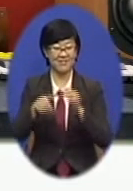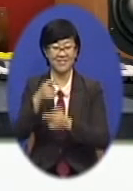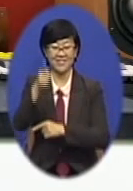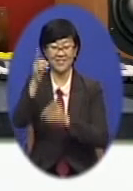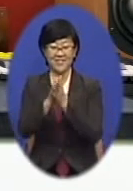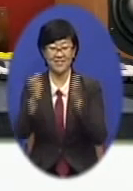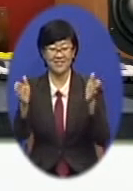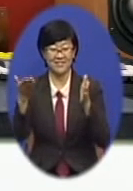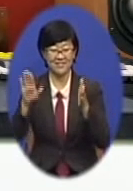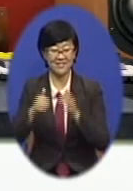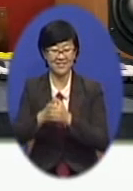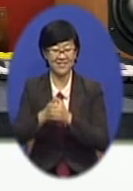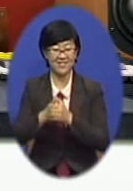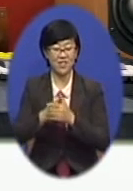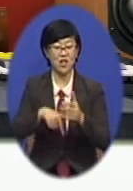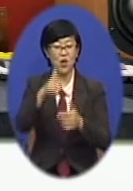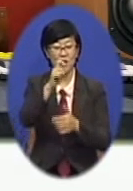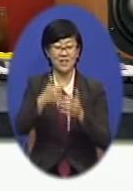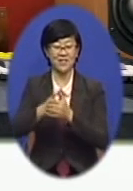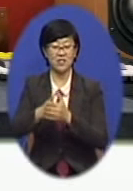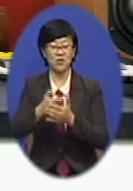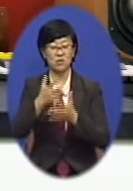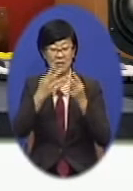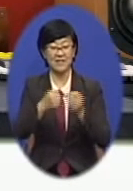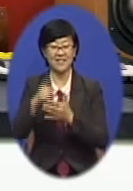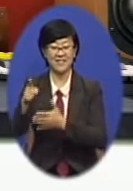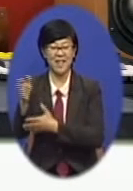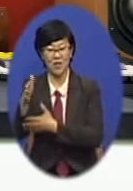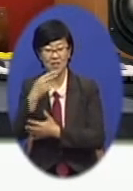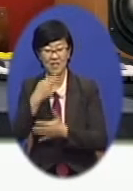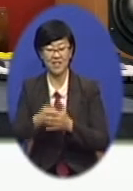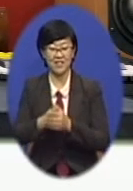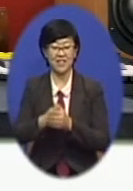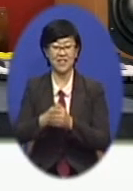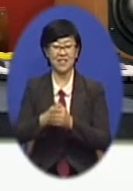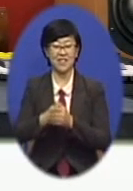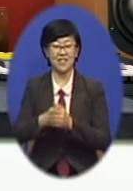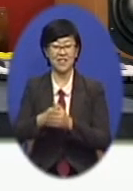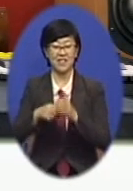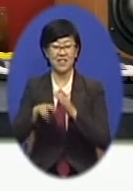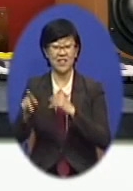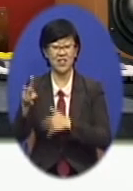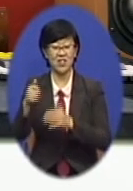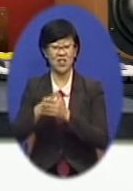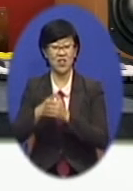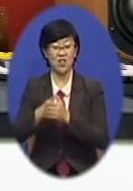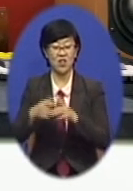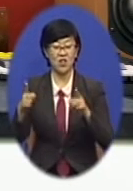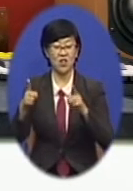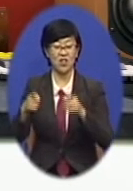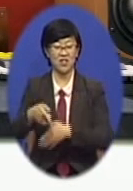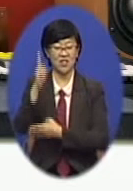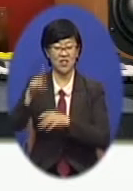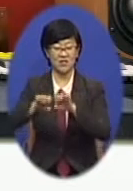잡기 시작했는데 고 씨는 많이 잡고 이 씨는 한 마리도 못 잡다. 화가 난 이 씨. 이 씨하고 욕을 하면서